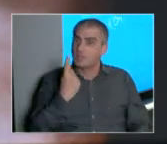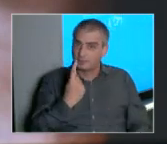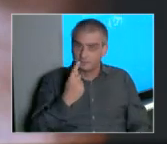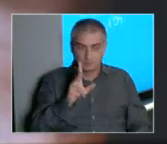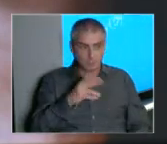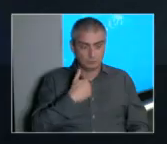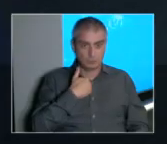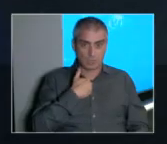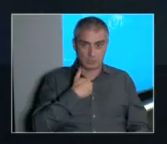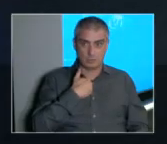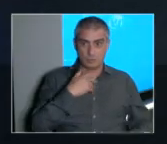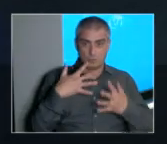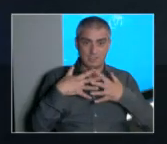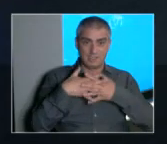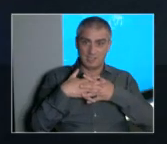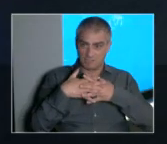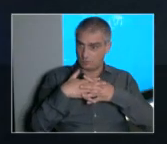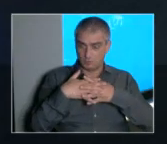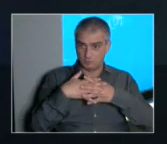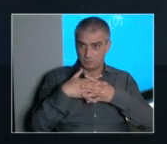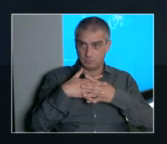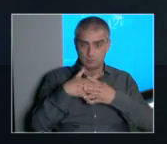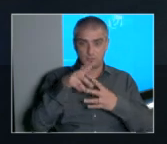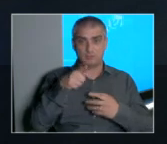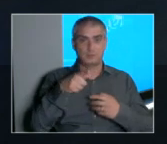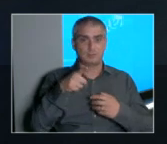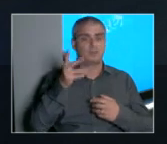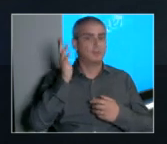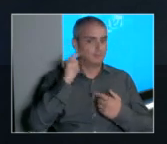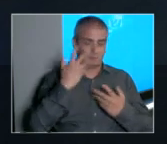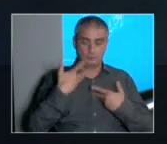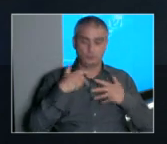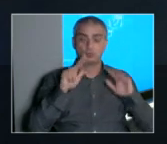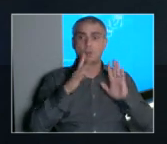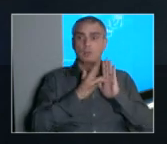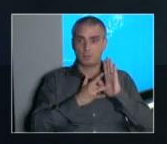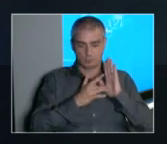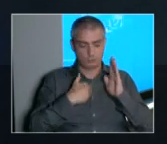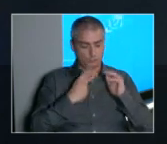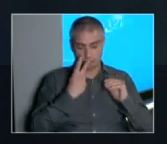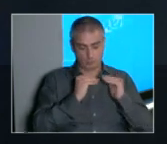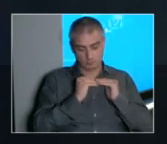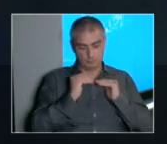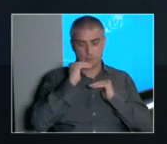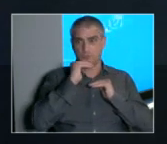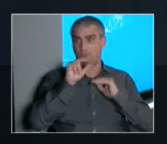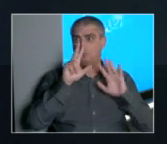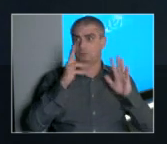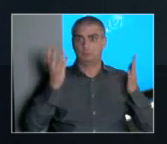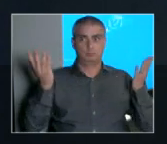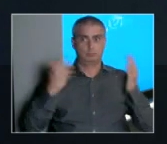כפי שאנחנו עשינו איחוד, ועצמנו ברוך שם איחוד, והביא לשמונה מנדטים, עלינו בשתי מנדטים, אין